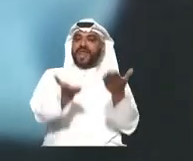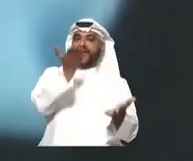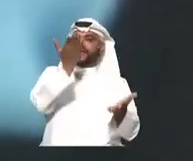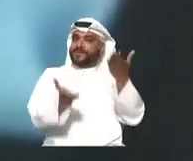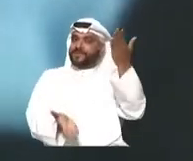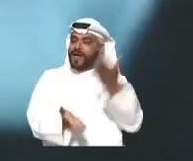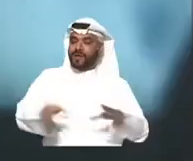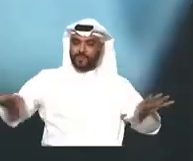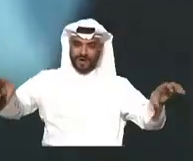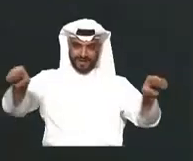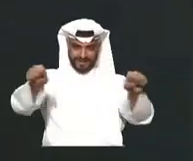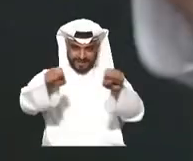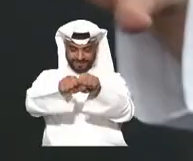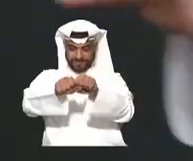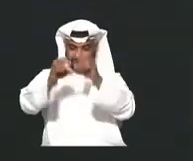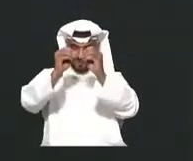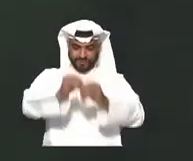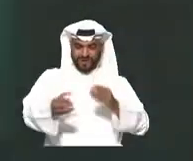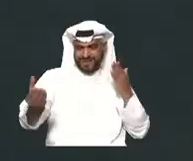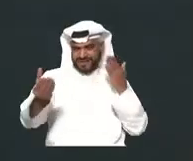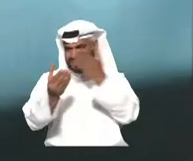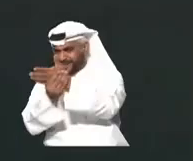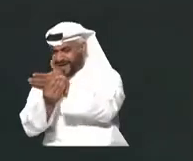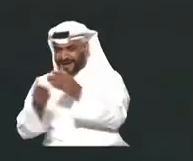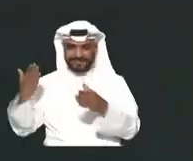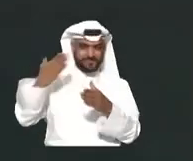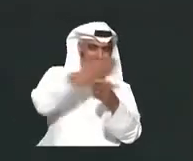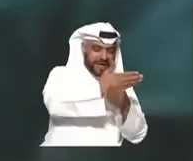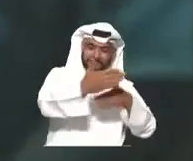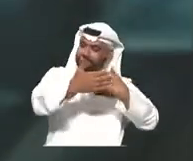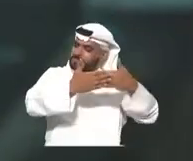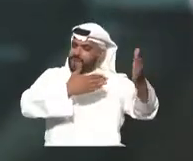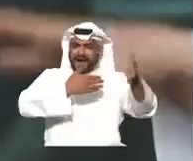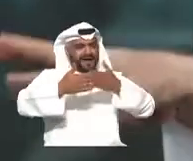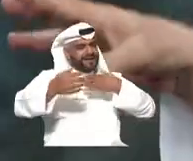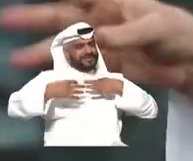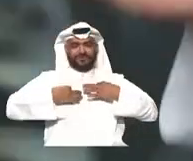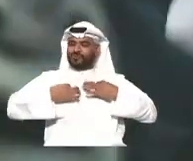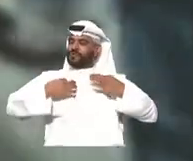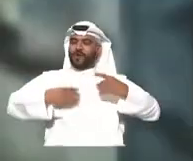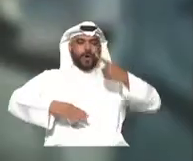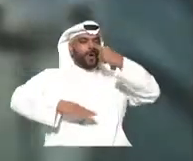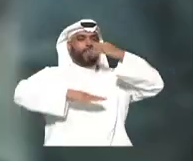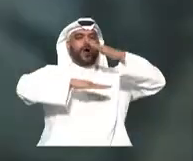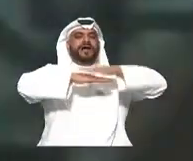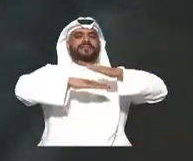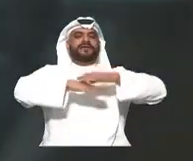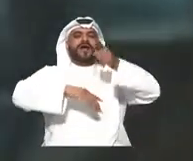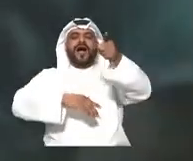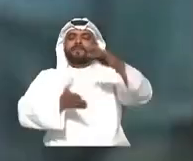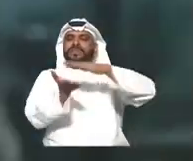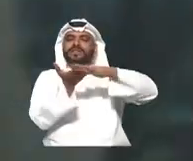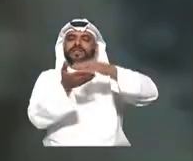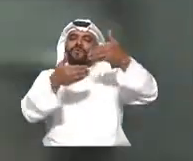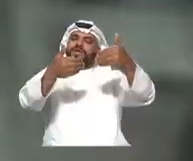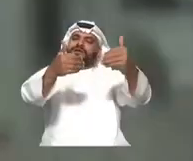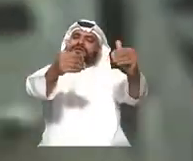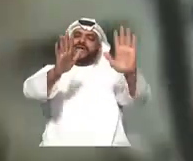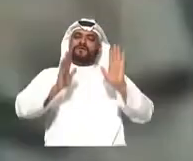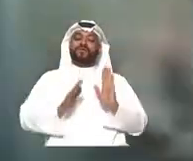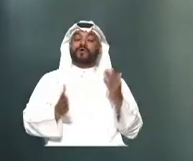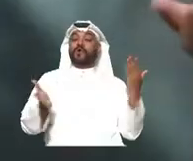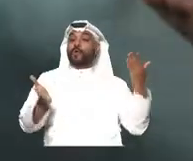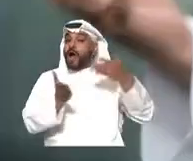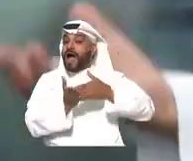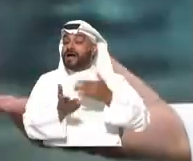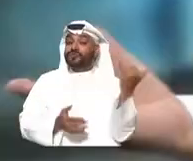والعقلانية وعدم التدخل في شؤون الدول الأخرى واحترام سيادة الدول، وأيضا اللجوء إلى